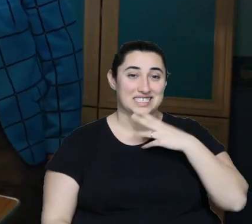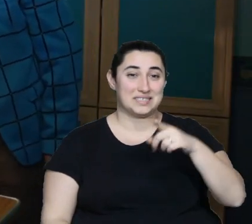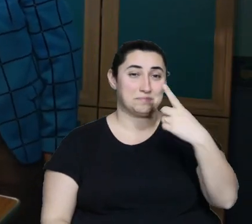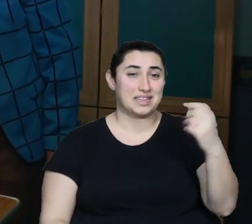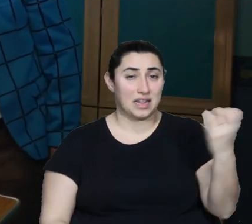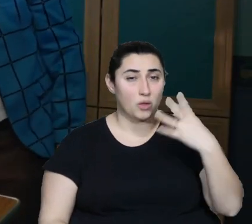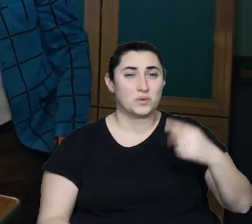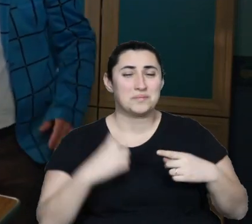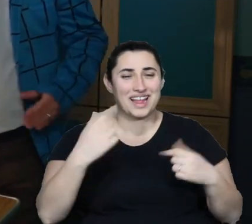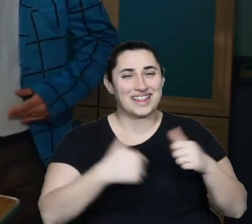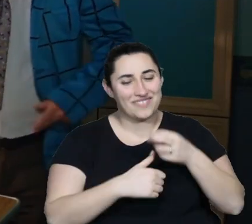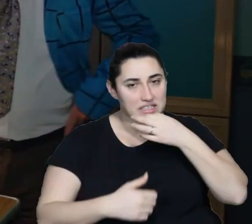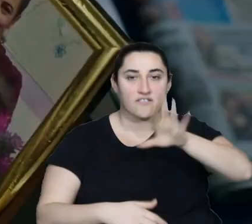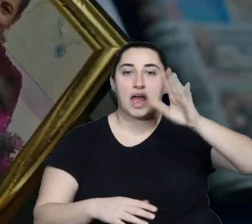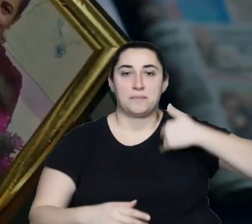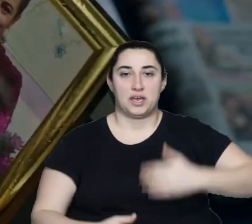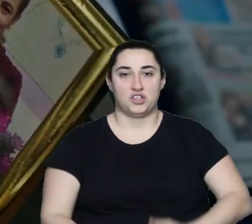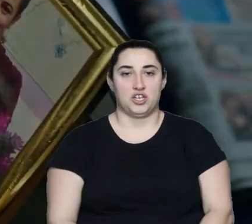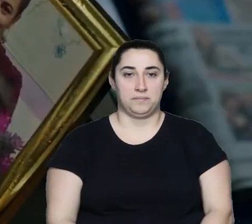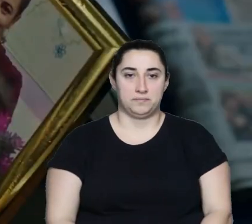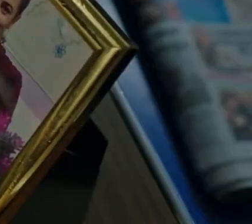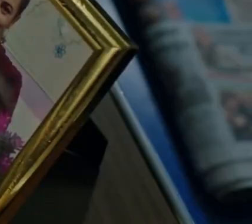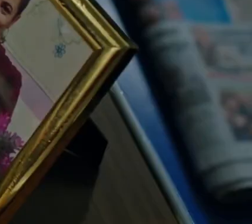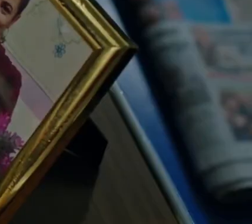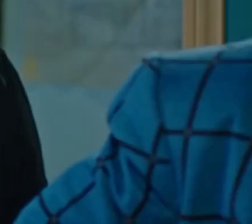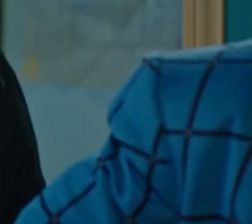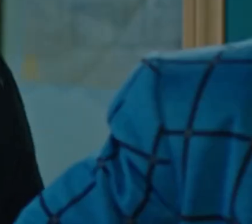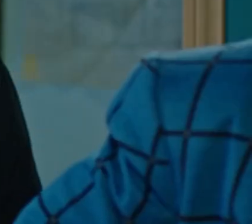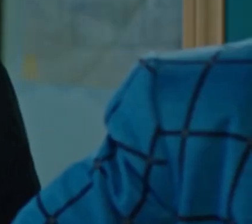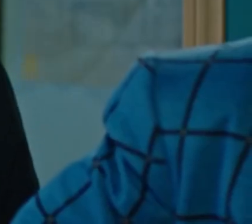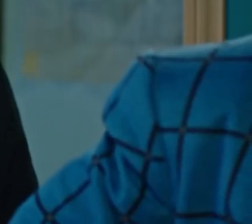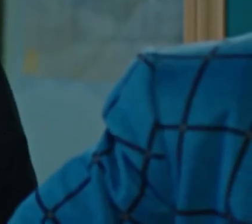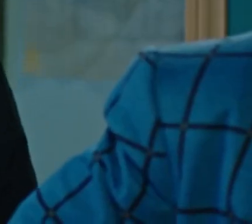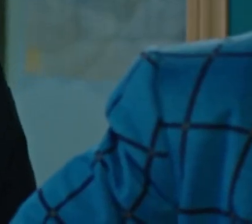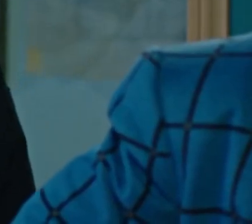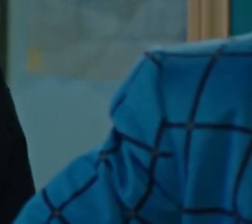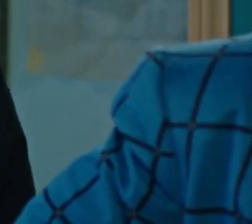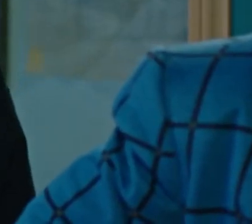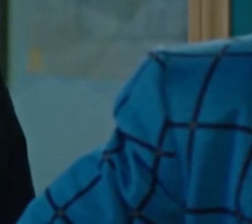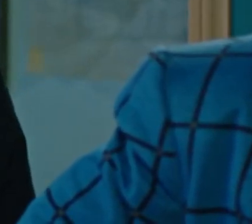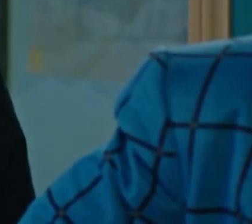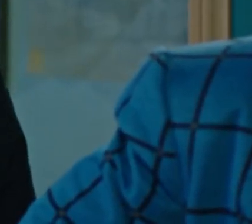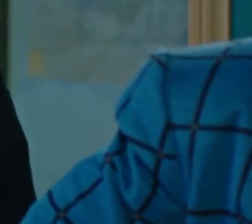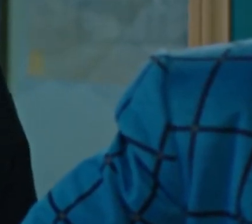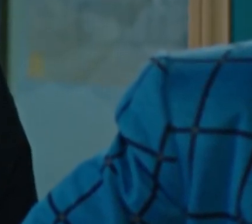bir tanesini sana vermem be. Nazmiye ve Kübra'nın fotoğrafına bakınca Asil iyice durgunlaşıp ağlamaklı oldu.